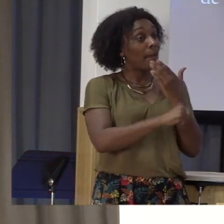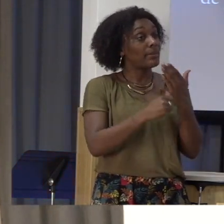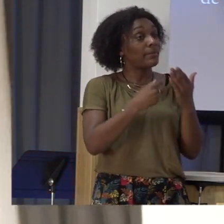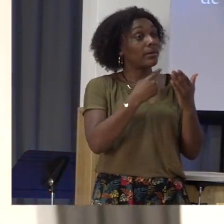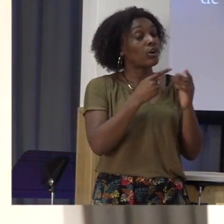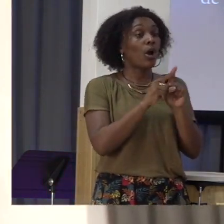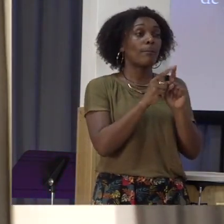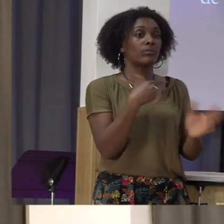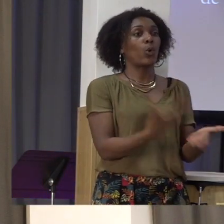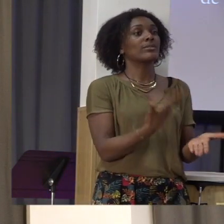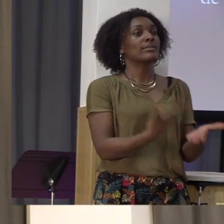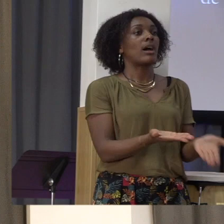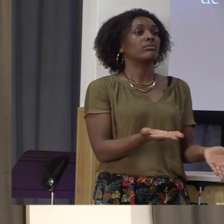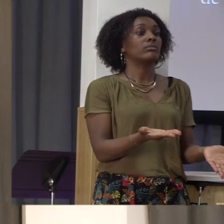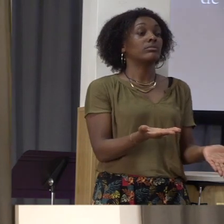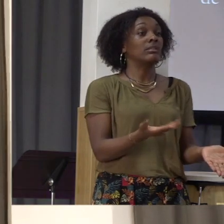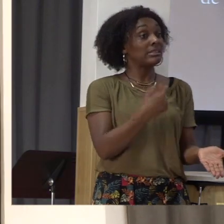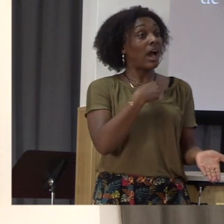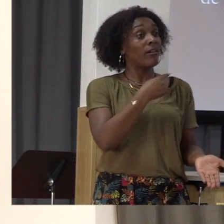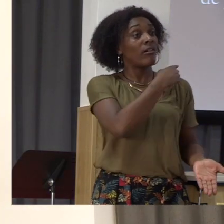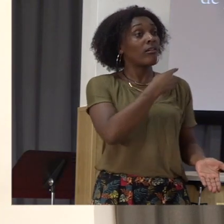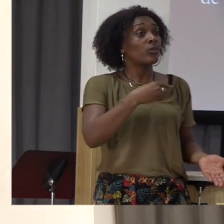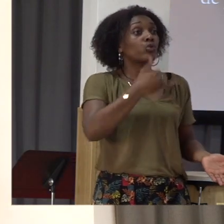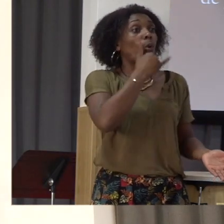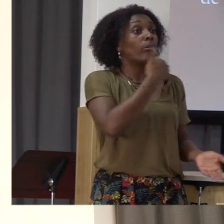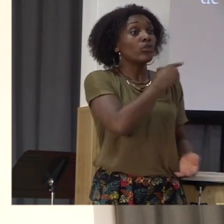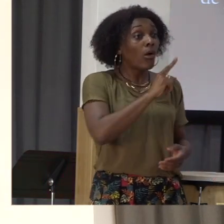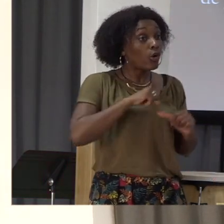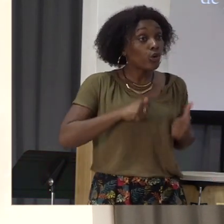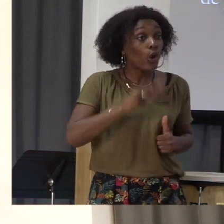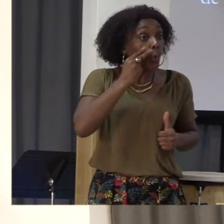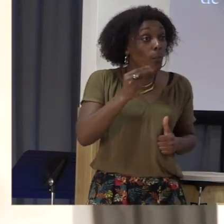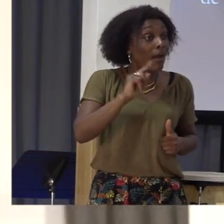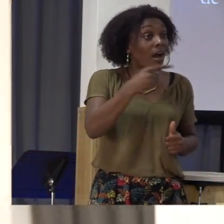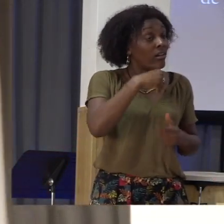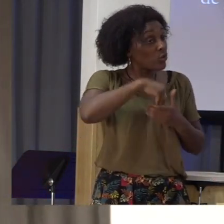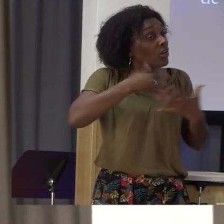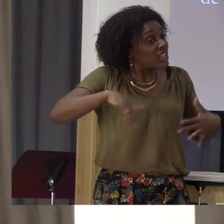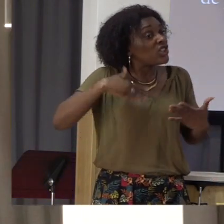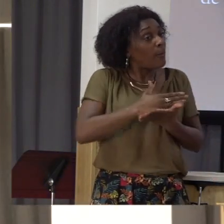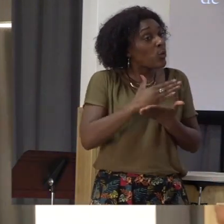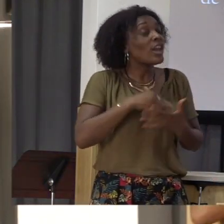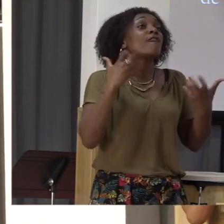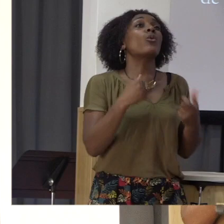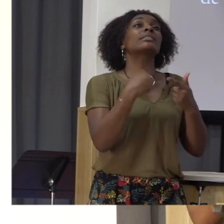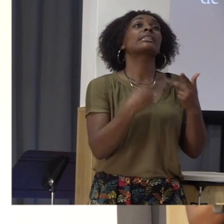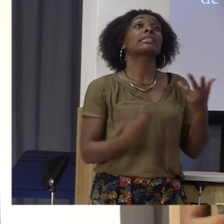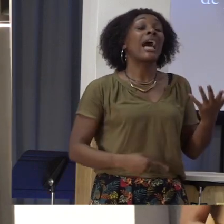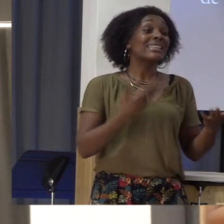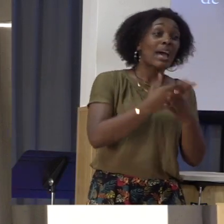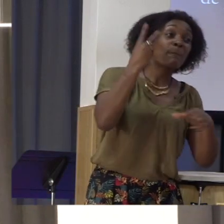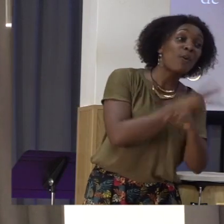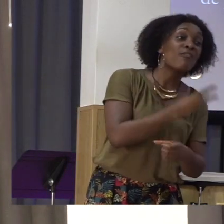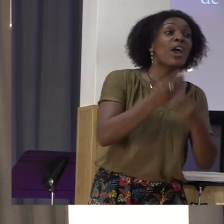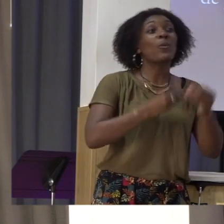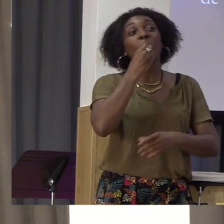Un constat qui n'est pas coupable. C'est comme ça dans le cœur de l'homme. Beaucoup de projets. Est-ce que c'est mauvais? Est-ce que c'est